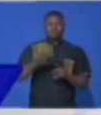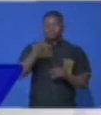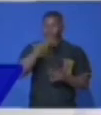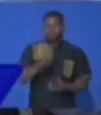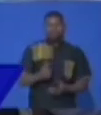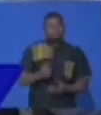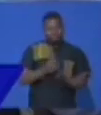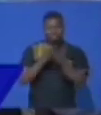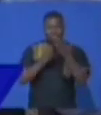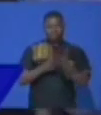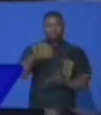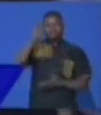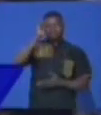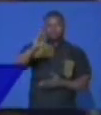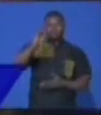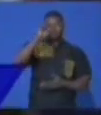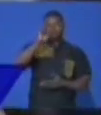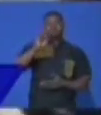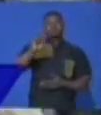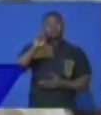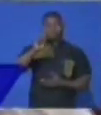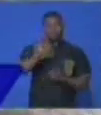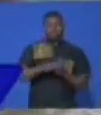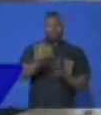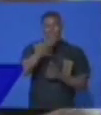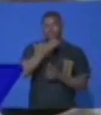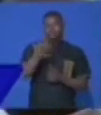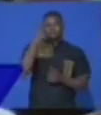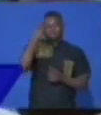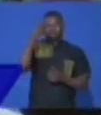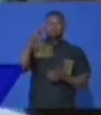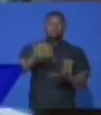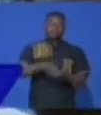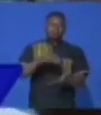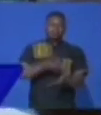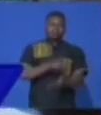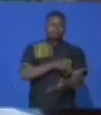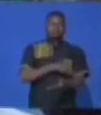européenne. Son coût global est d'1,7 milliard de francs CFA.